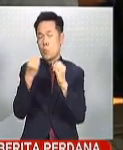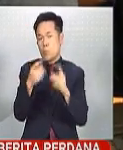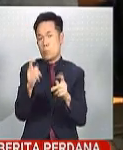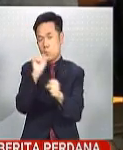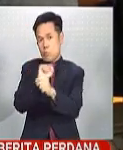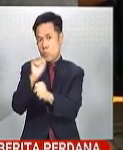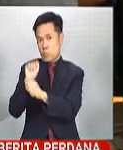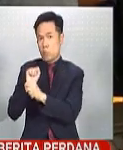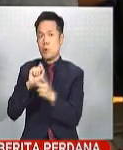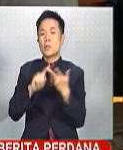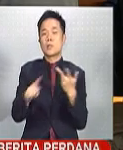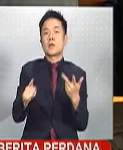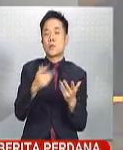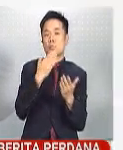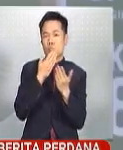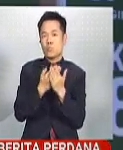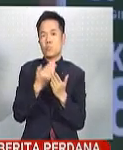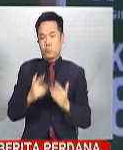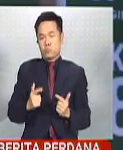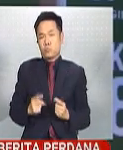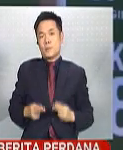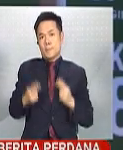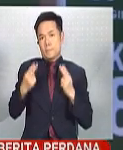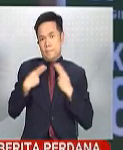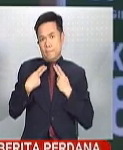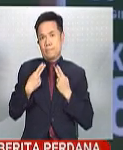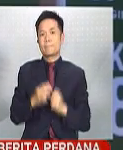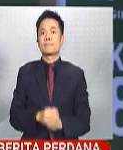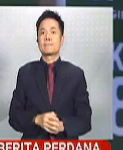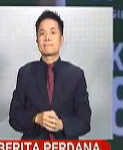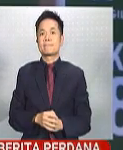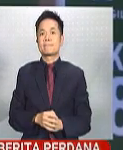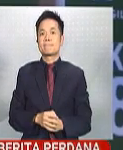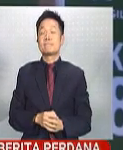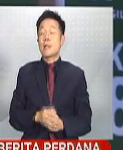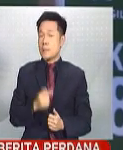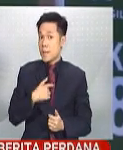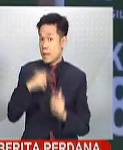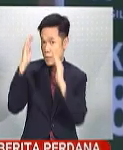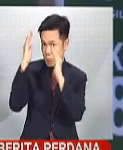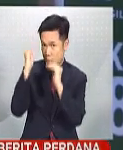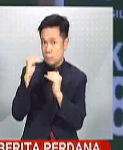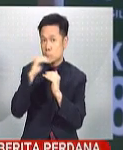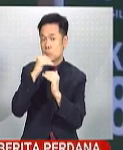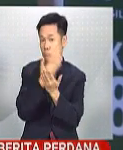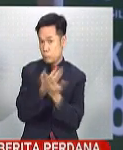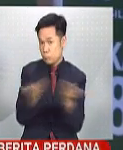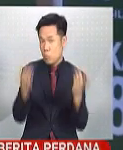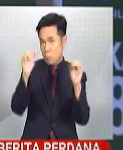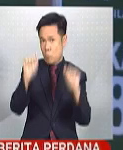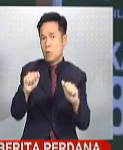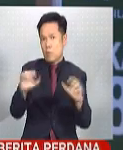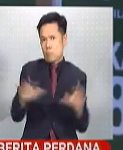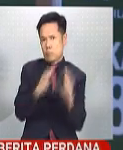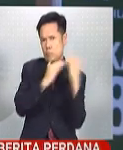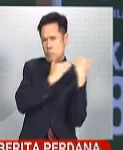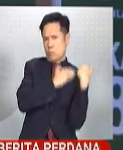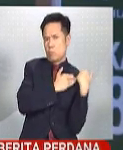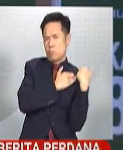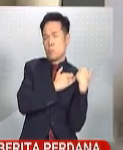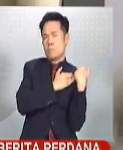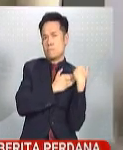hidup dan semualah. Okay, saya harap semoga mereka dapat menjalankan amanah dan tanggungjawab yang betul lah, yang bermanfaat untuk